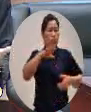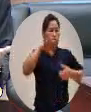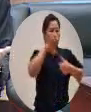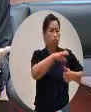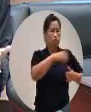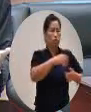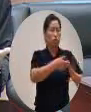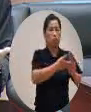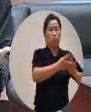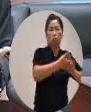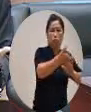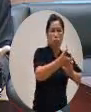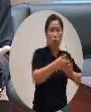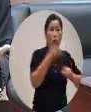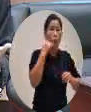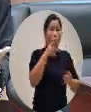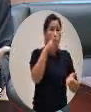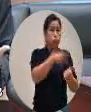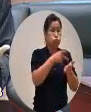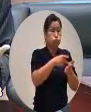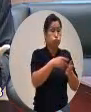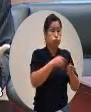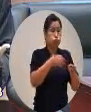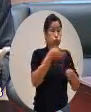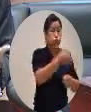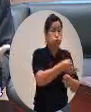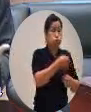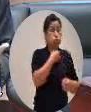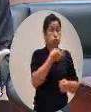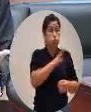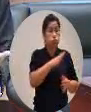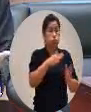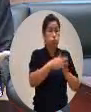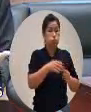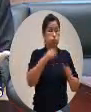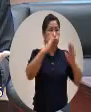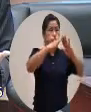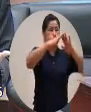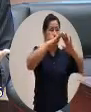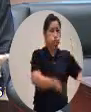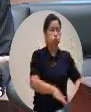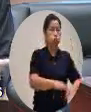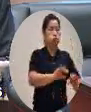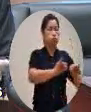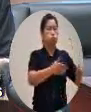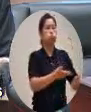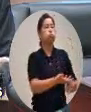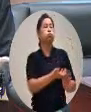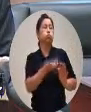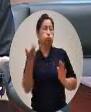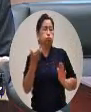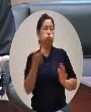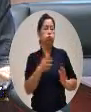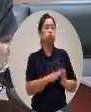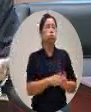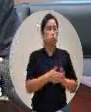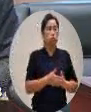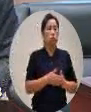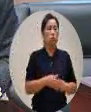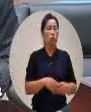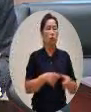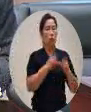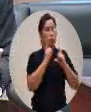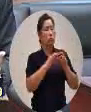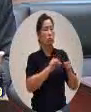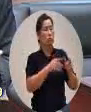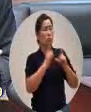如果說不繳租金不繳租金的話要財務房地啊財務還地啊所以我最近